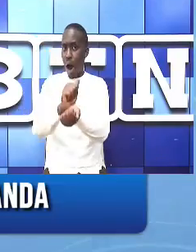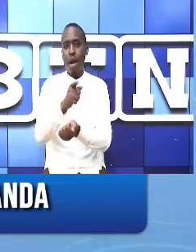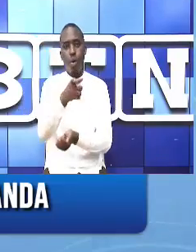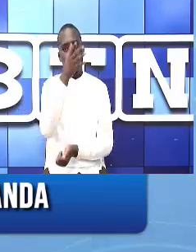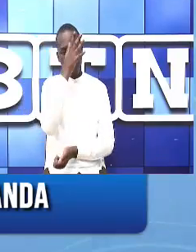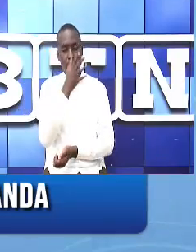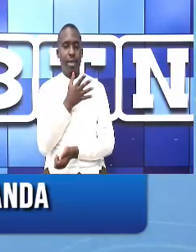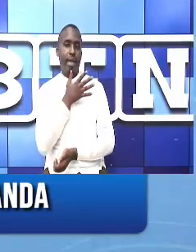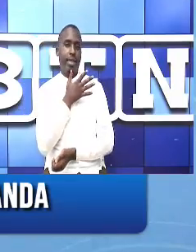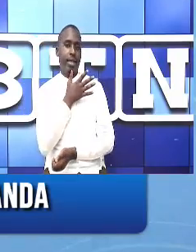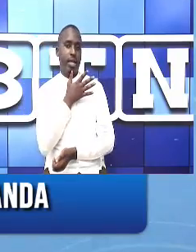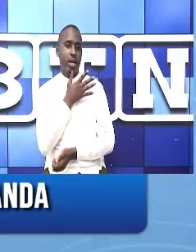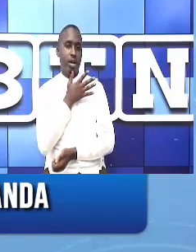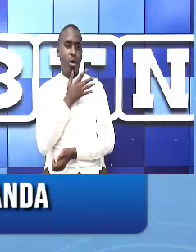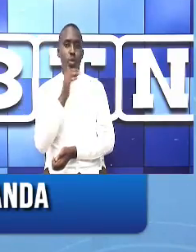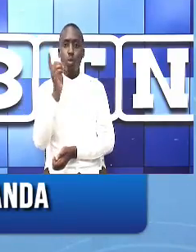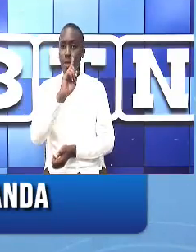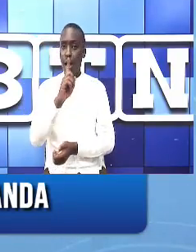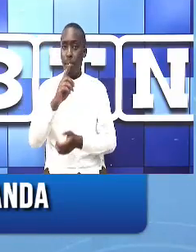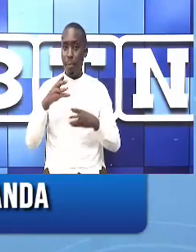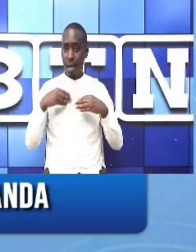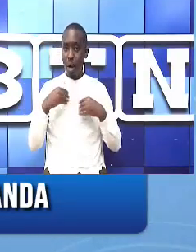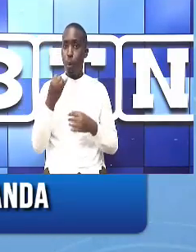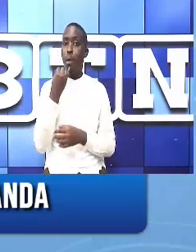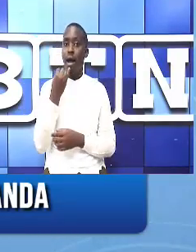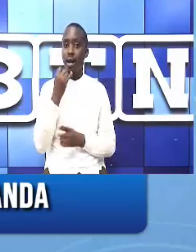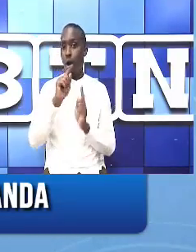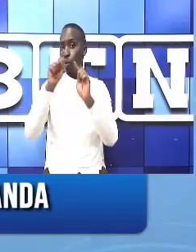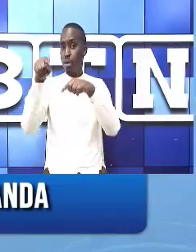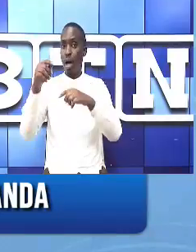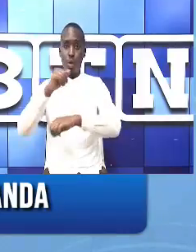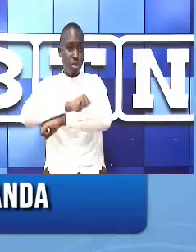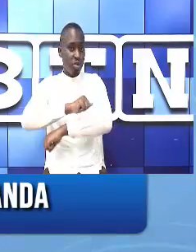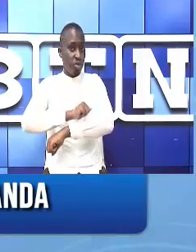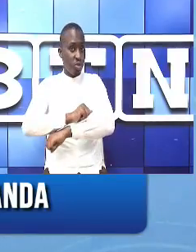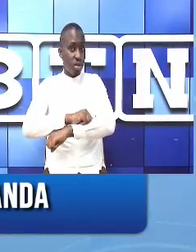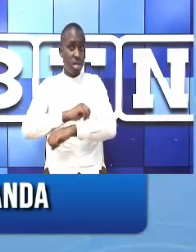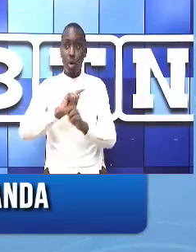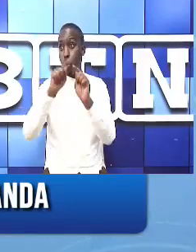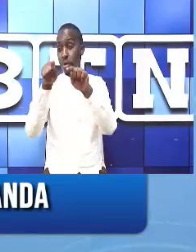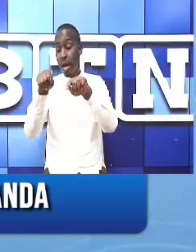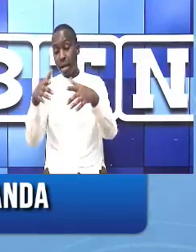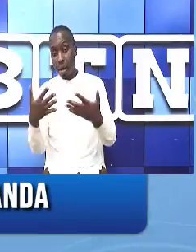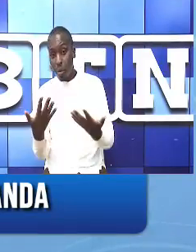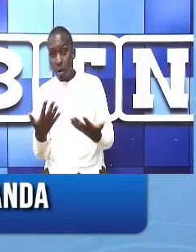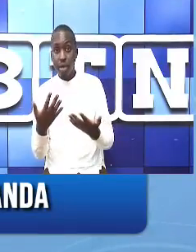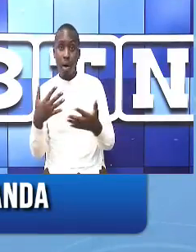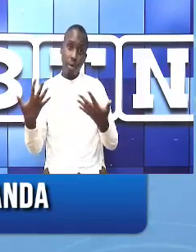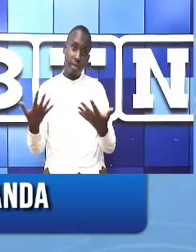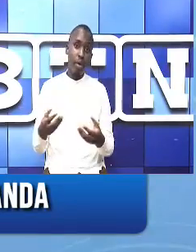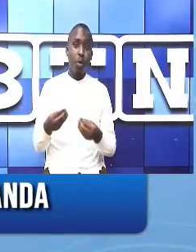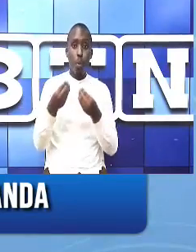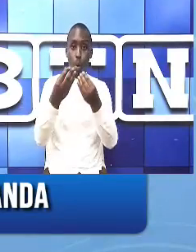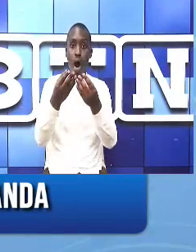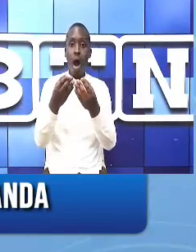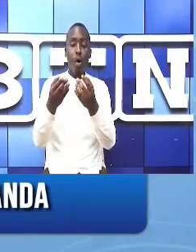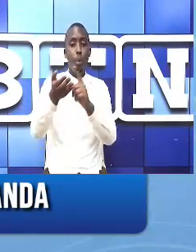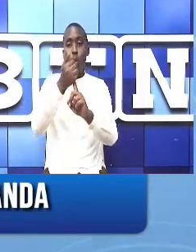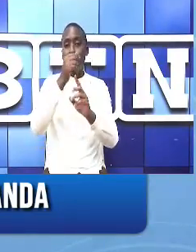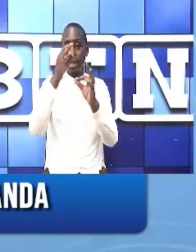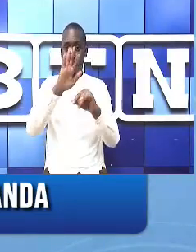mubyeyi wabangamiye umwana kujya ku ishuri yaba ari ukumujyanayo yaba ari ukumugenera